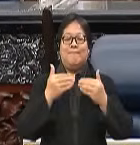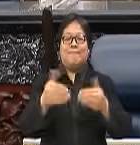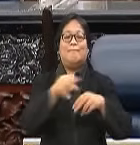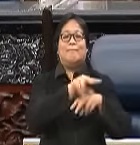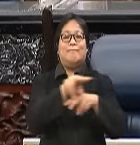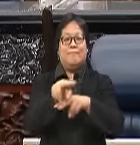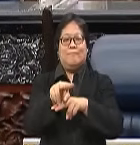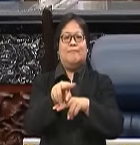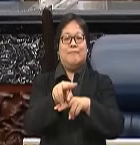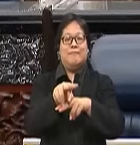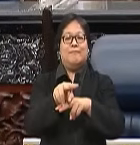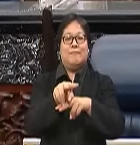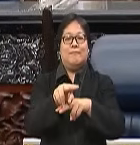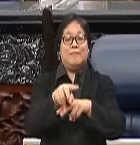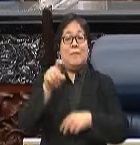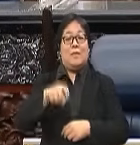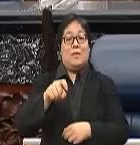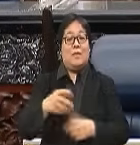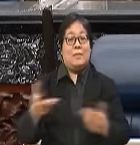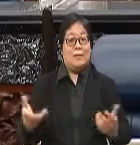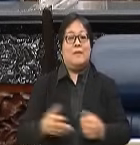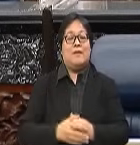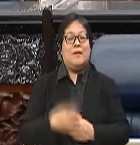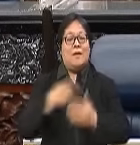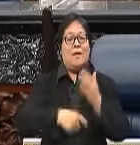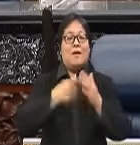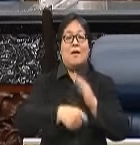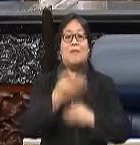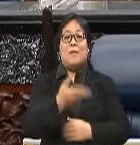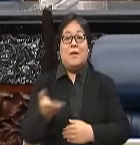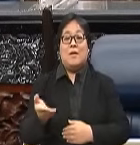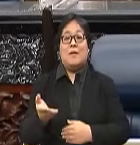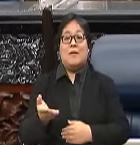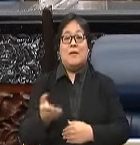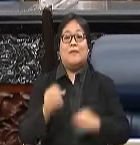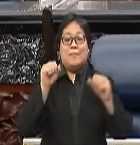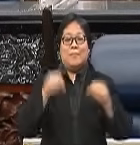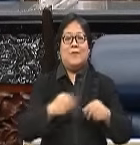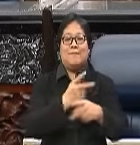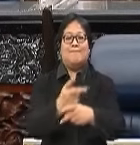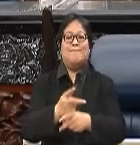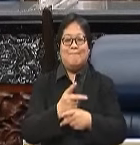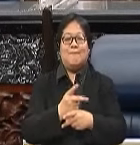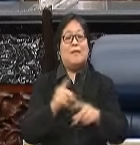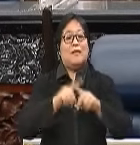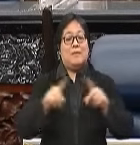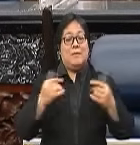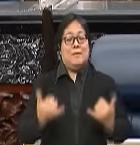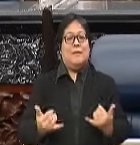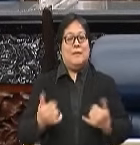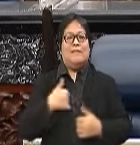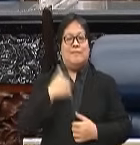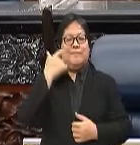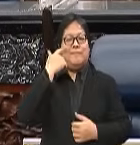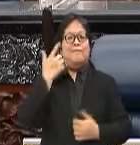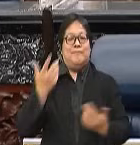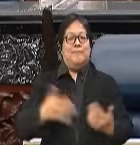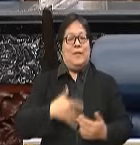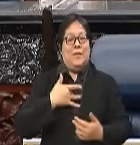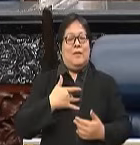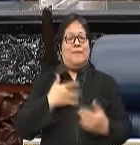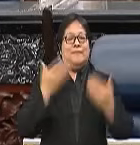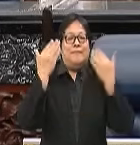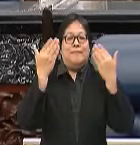memantau memastikan bahwa harga-harga barang ini akan dapat terkawal tapi Pada masa ini saya kira